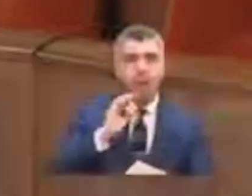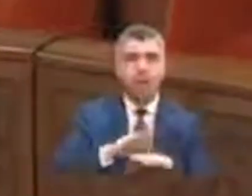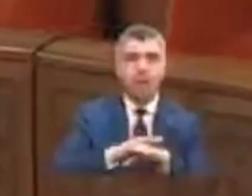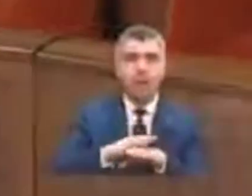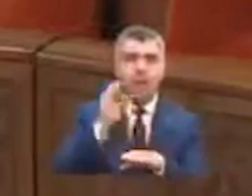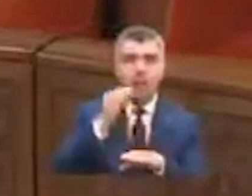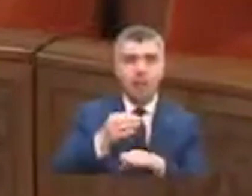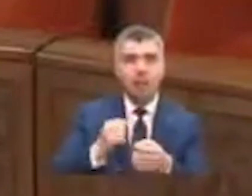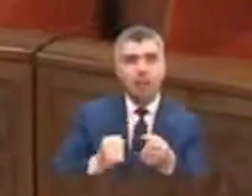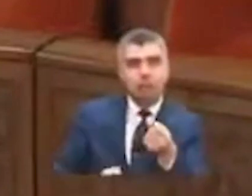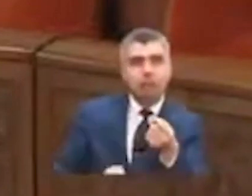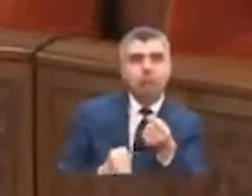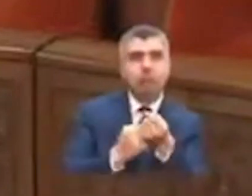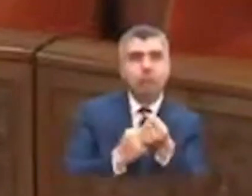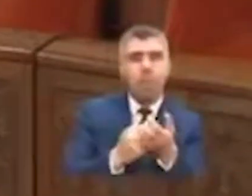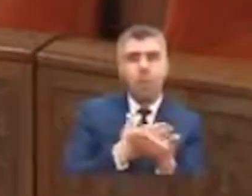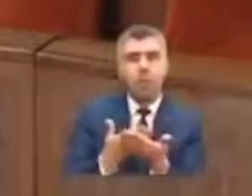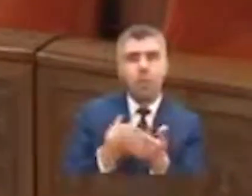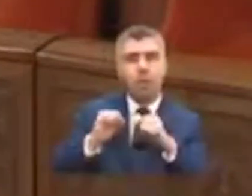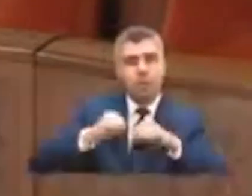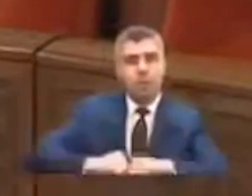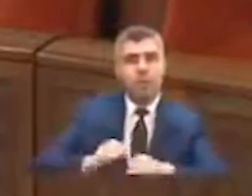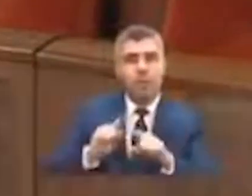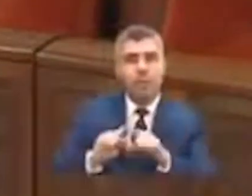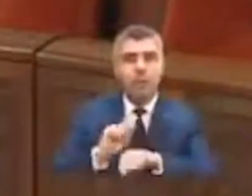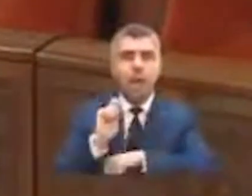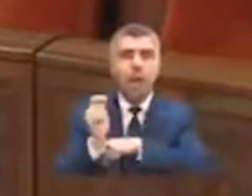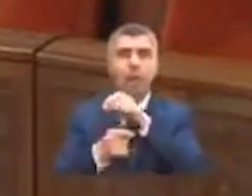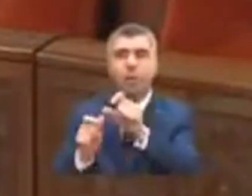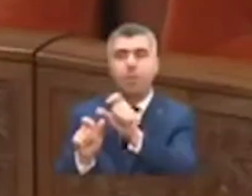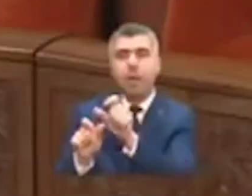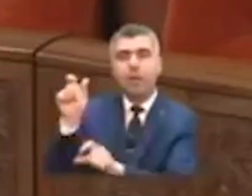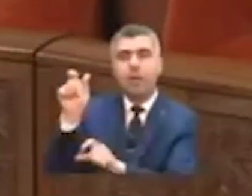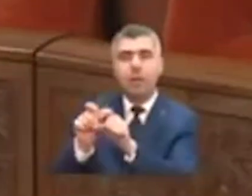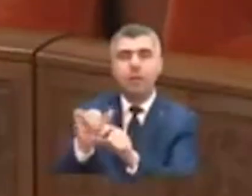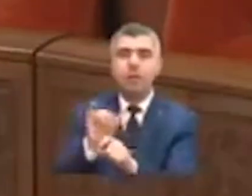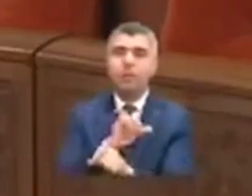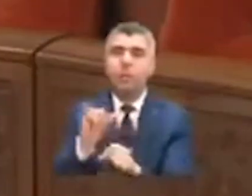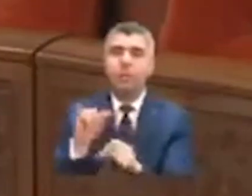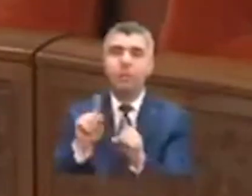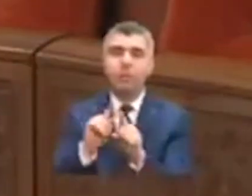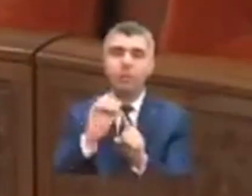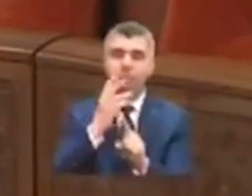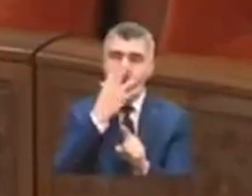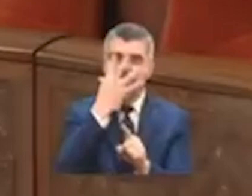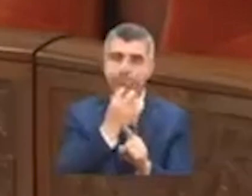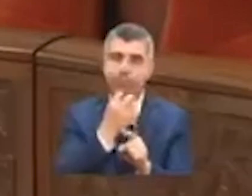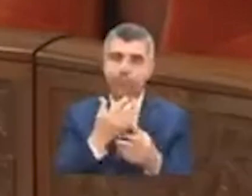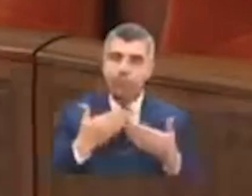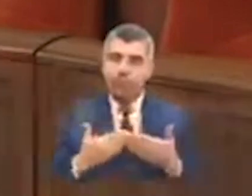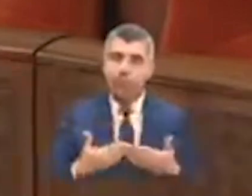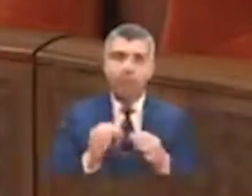قويه باش نتشاوبه مع سكينه العالم القروي ما باقيش تحس بهذيك الحجره